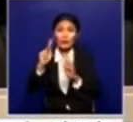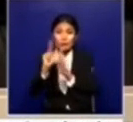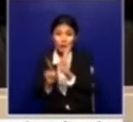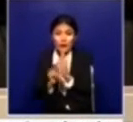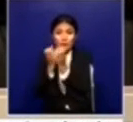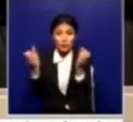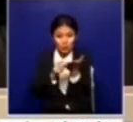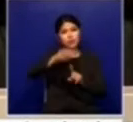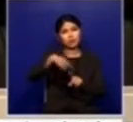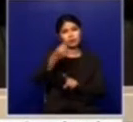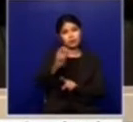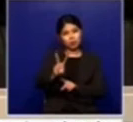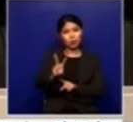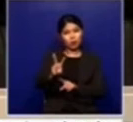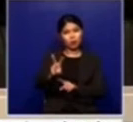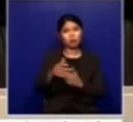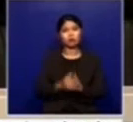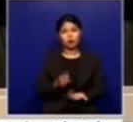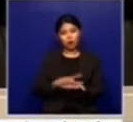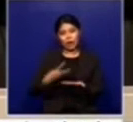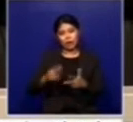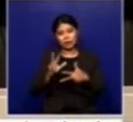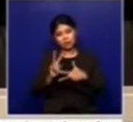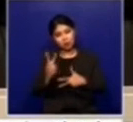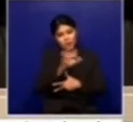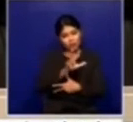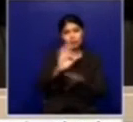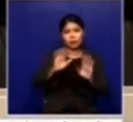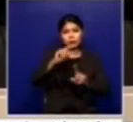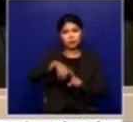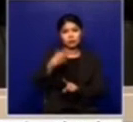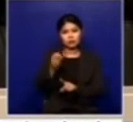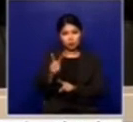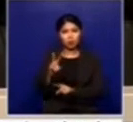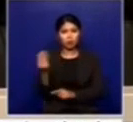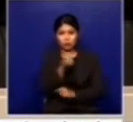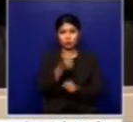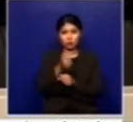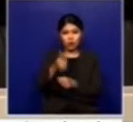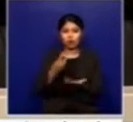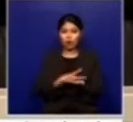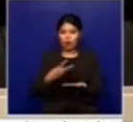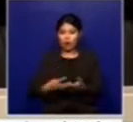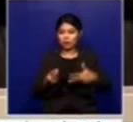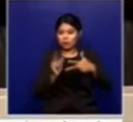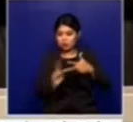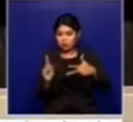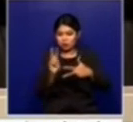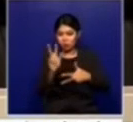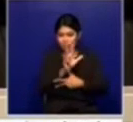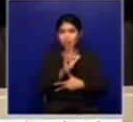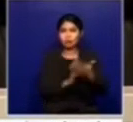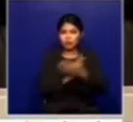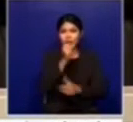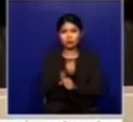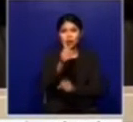นูญจะเร่งได้อย่างไรเชื่อว่าเร็วที่สุดในเดือนธันวาคมการพิจารณา3วาระก็น่าจะเสร็จสิ้นไปได้